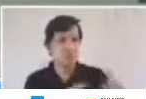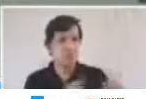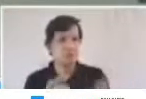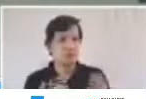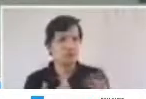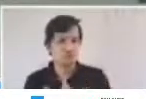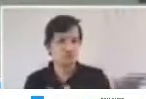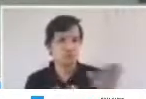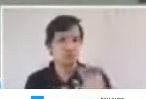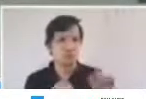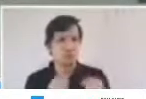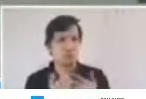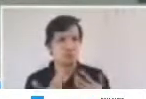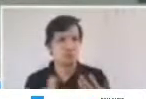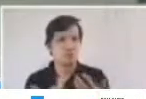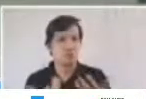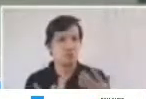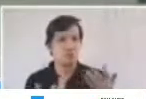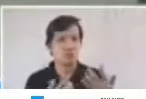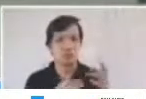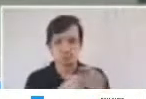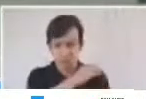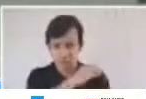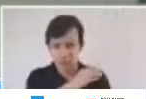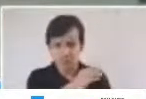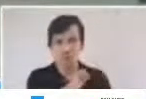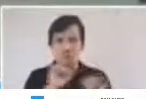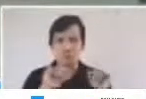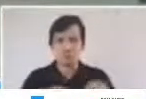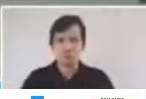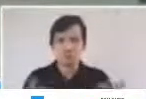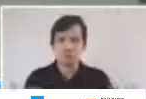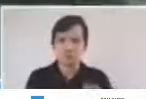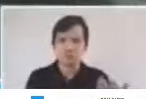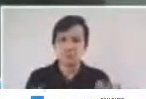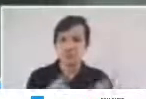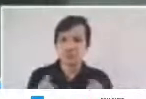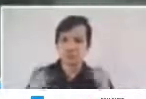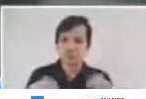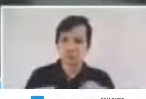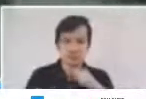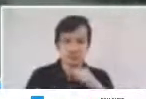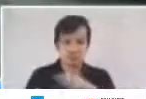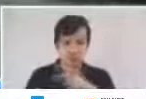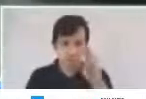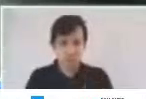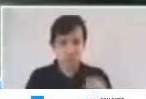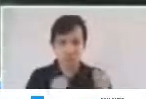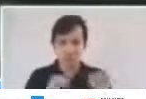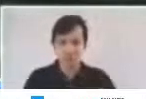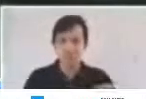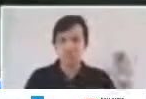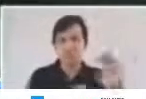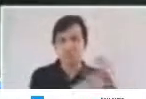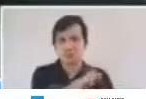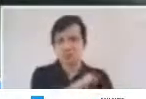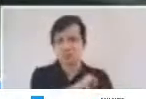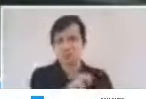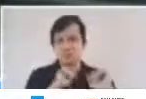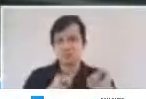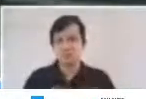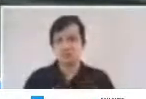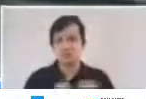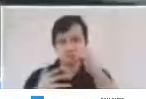sa terminal. Pagdating sa check-in counter, syempre may espasyo sa pagitan ng bawat pasahero. Pagkatapos nun,